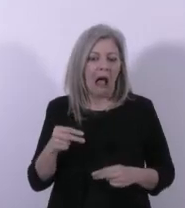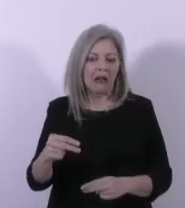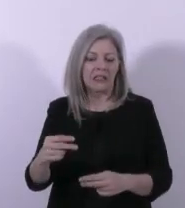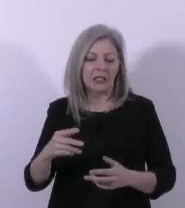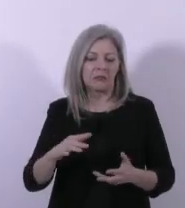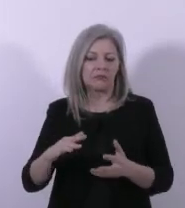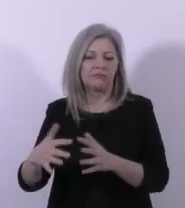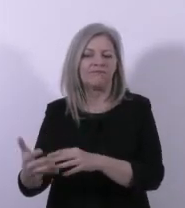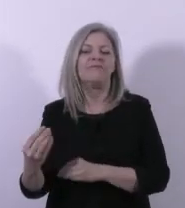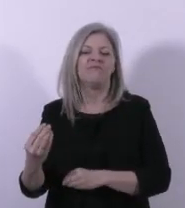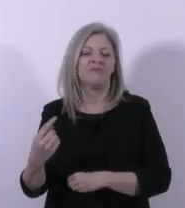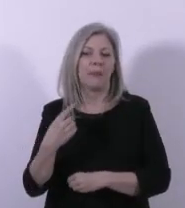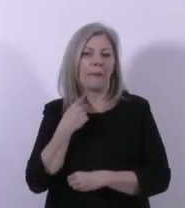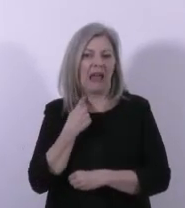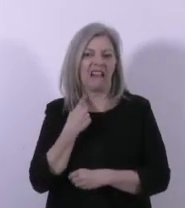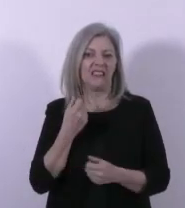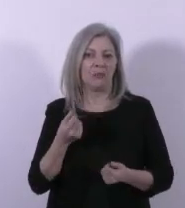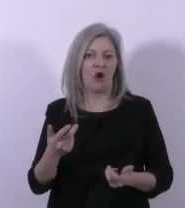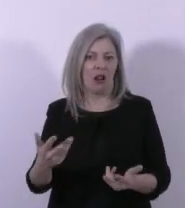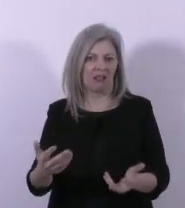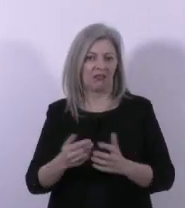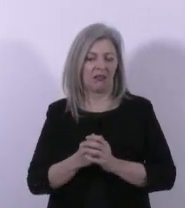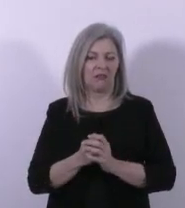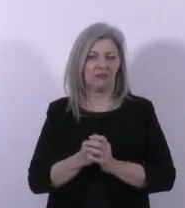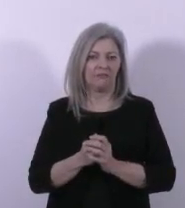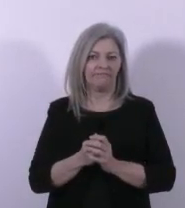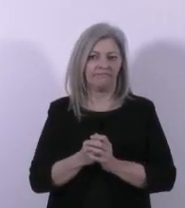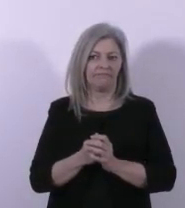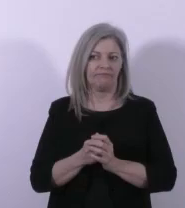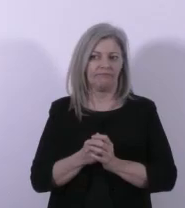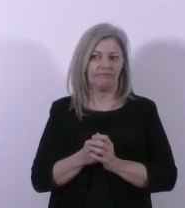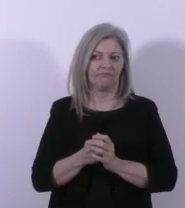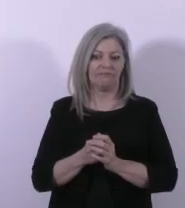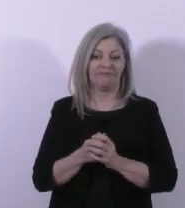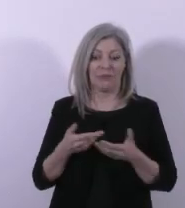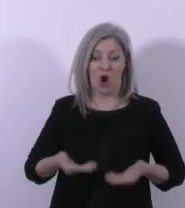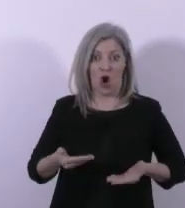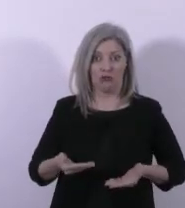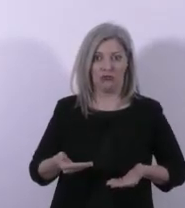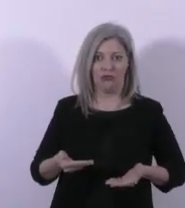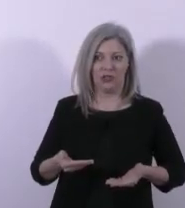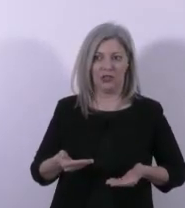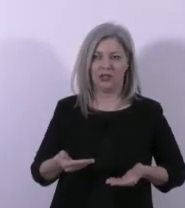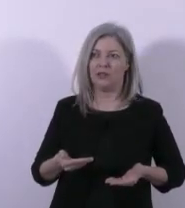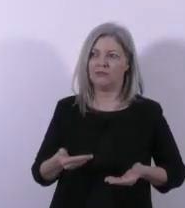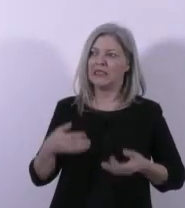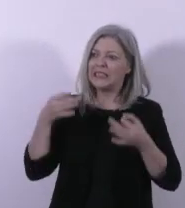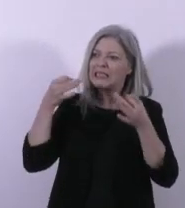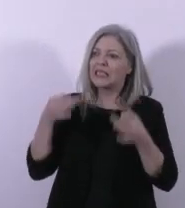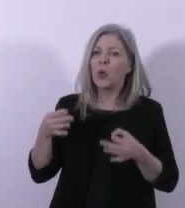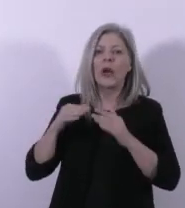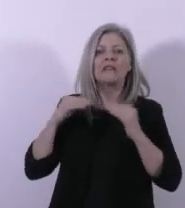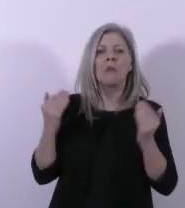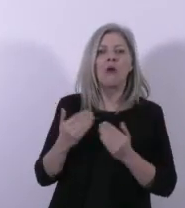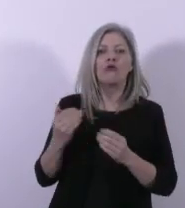molto. Molto, molto, e non poter più a oggi garantire un contrasto di una sicurezza nel mondo del